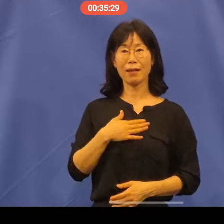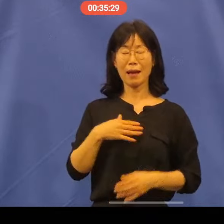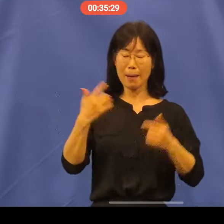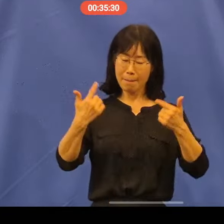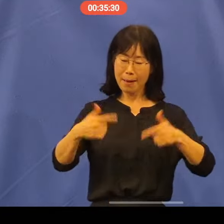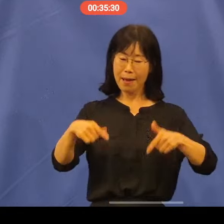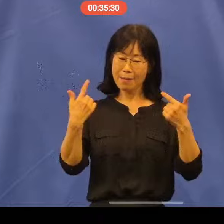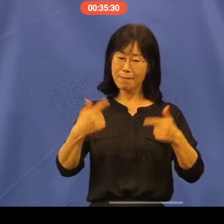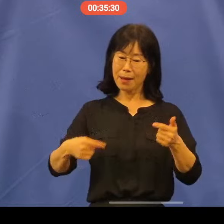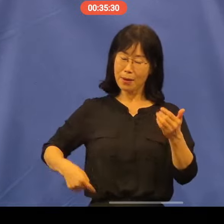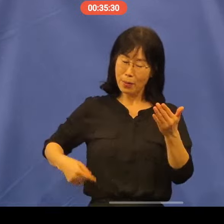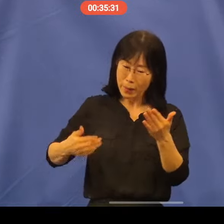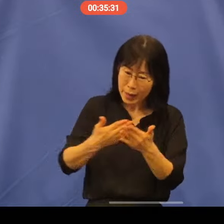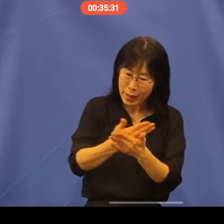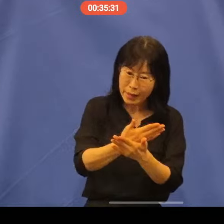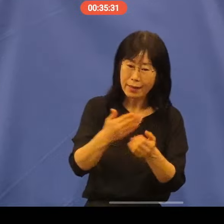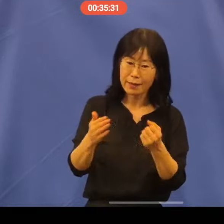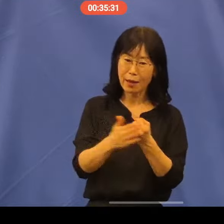거예요.